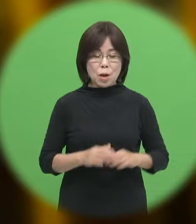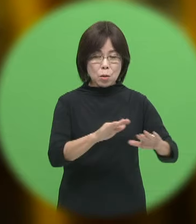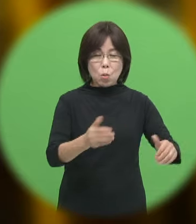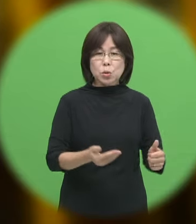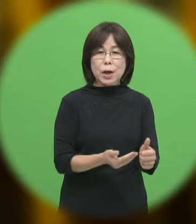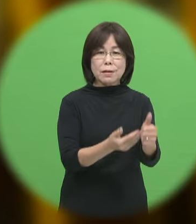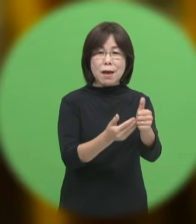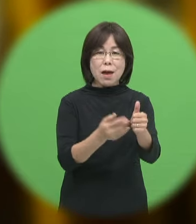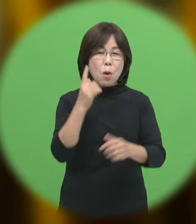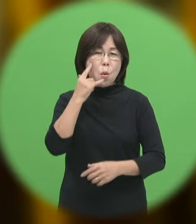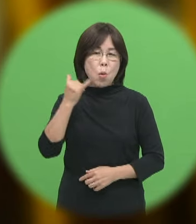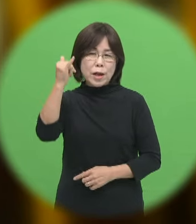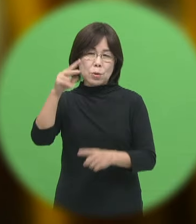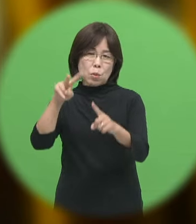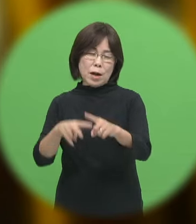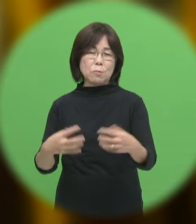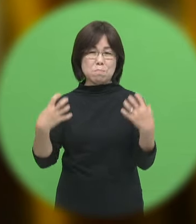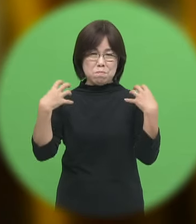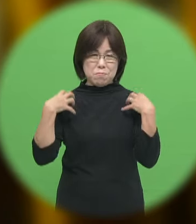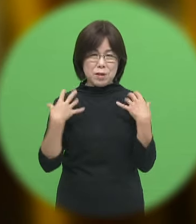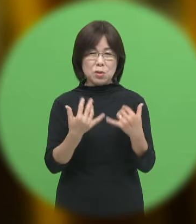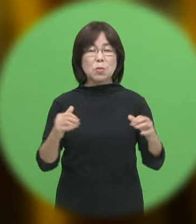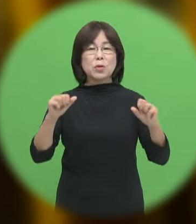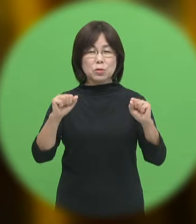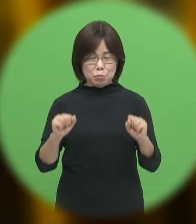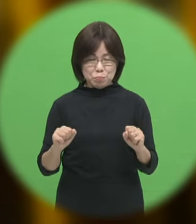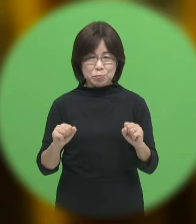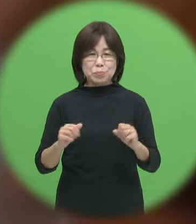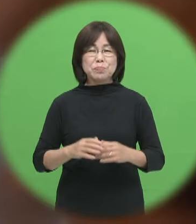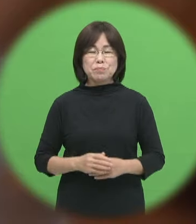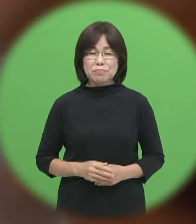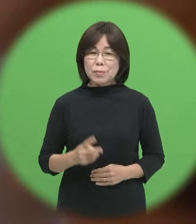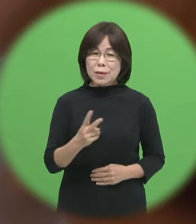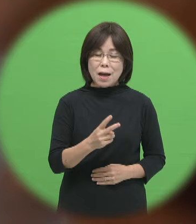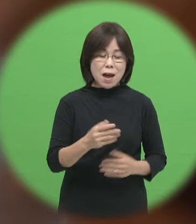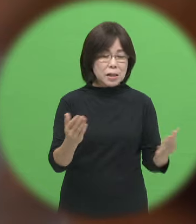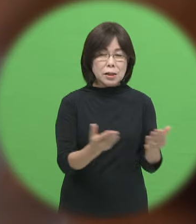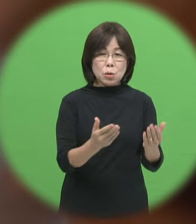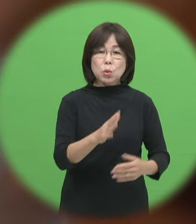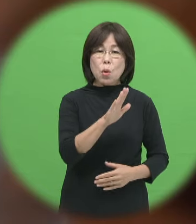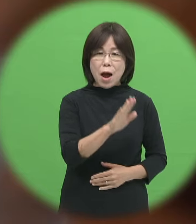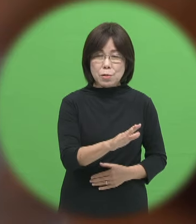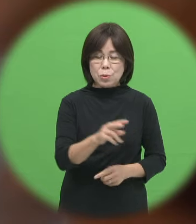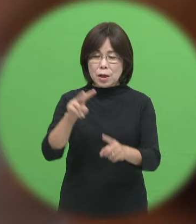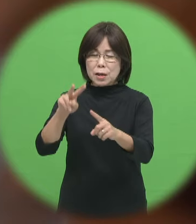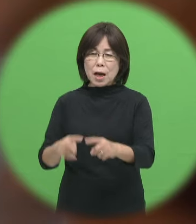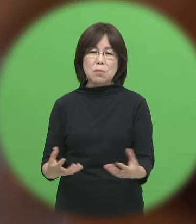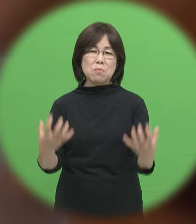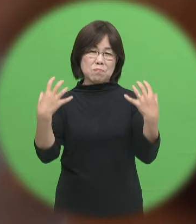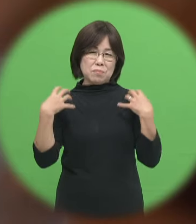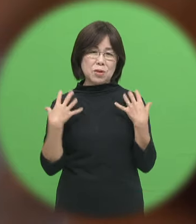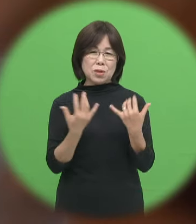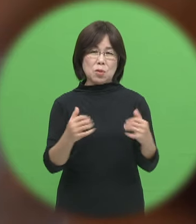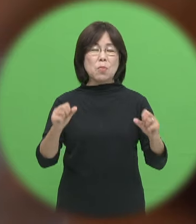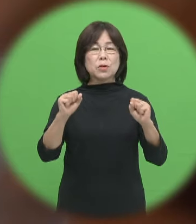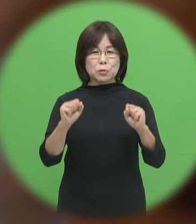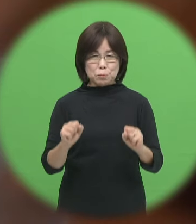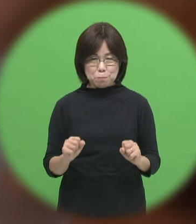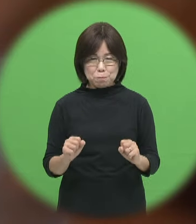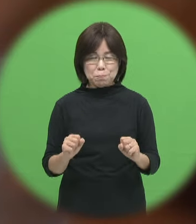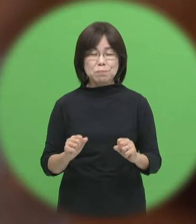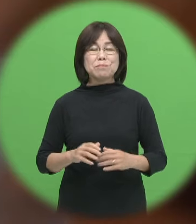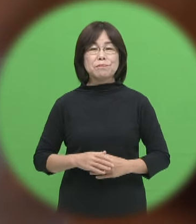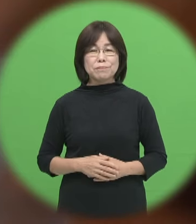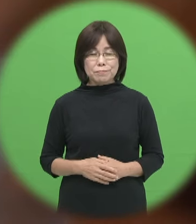てと親や親族の介護を同時に担うダブルケアラーや、仕事をしながら介護を行うビジネスケアラーな